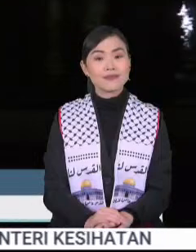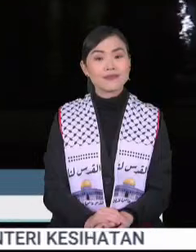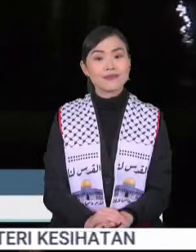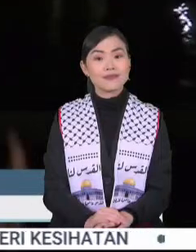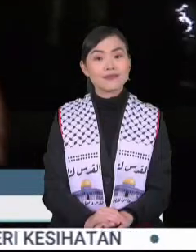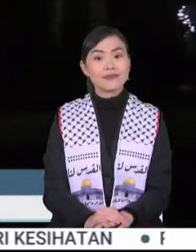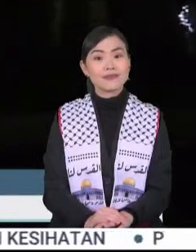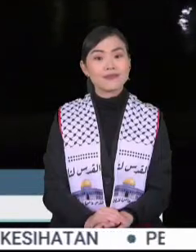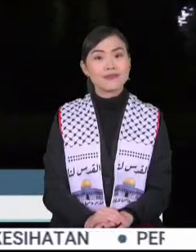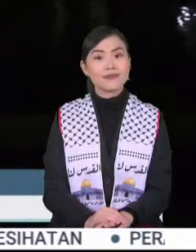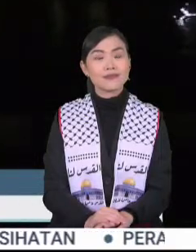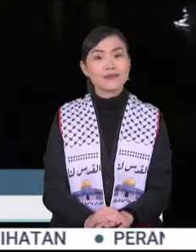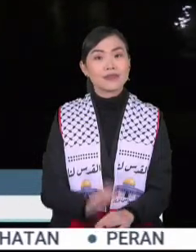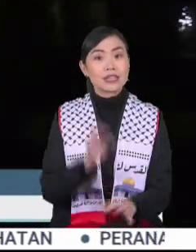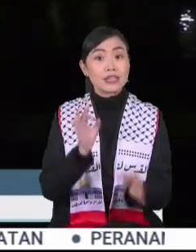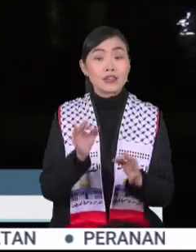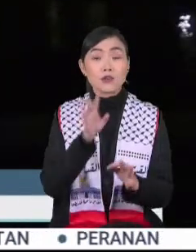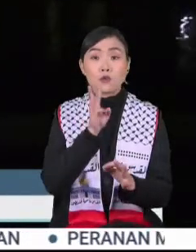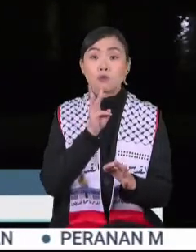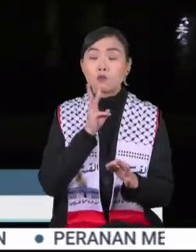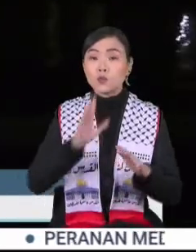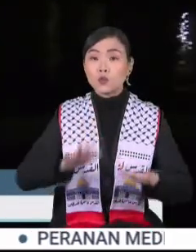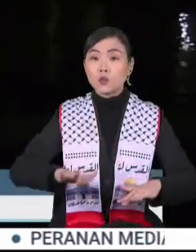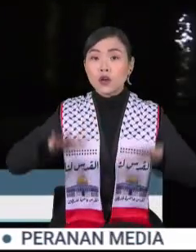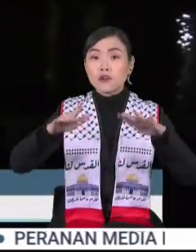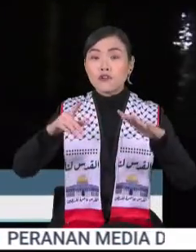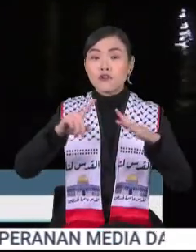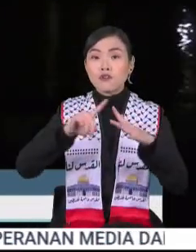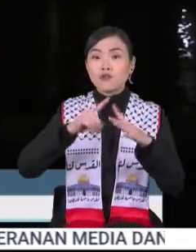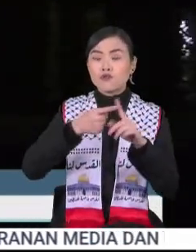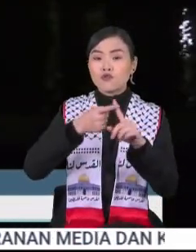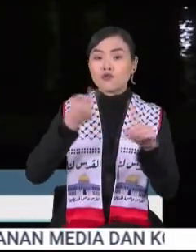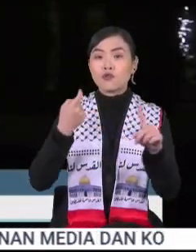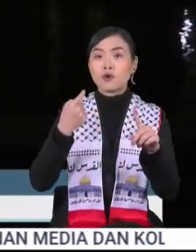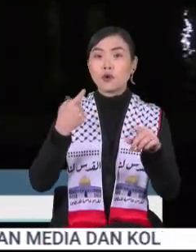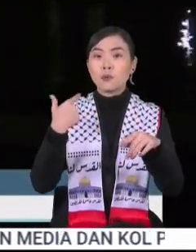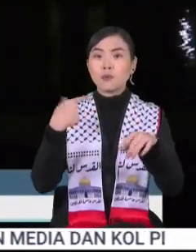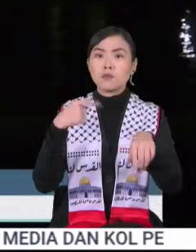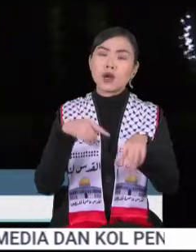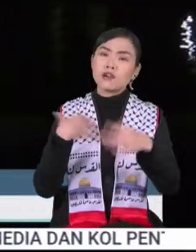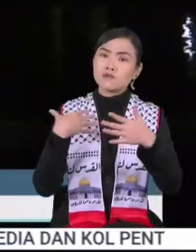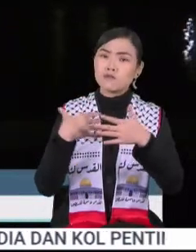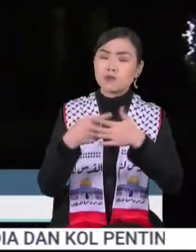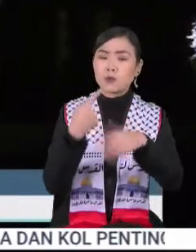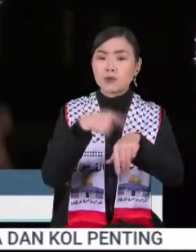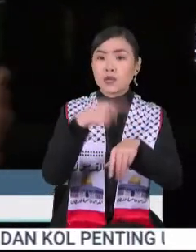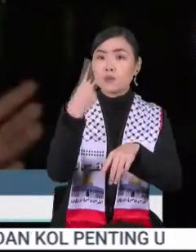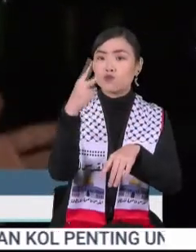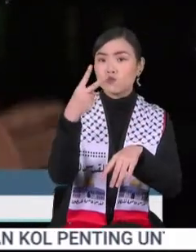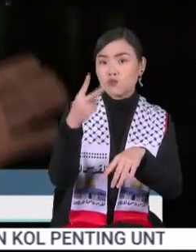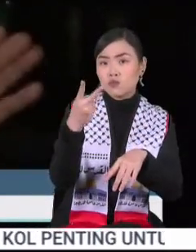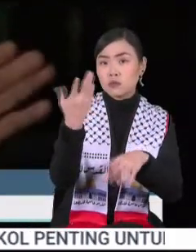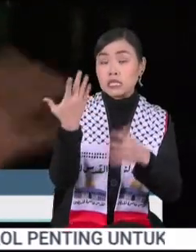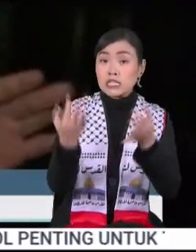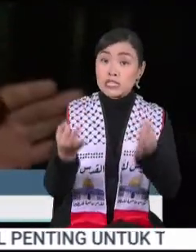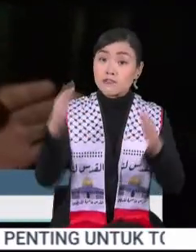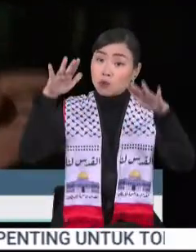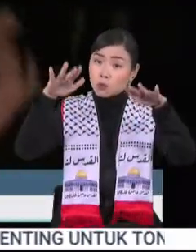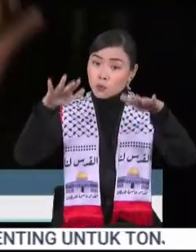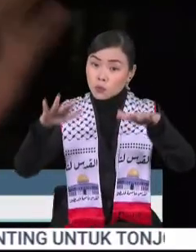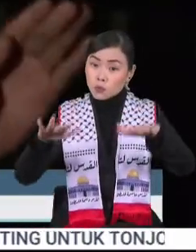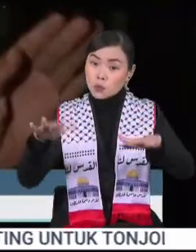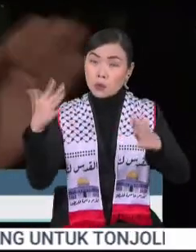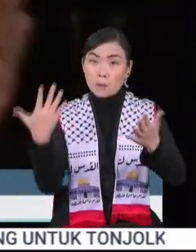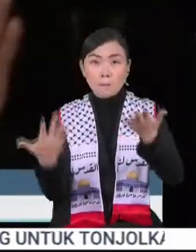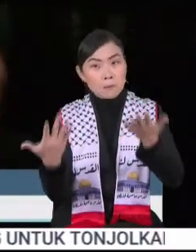naik dari pukul bilang sampai jam 12 sampai jam 12 lah tunggu dia surut okey macam dia surut